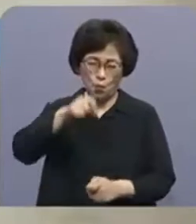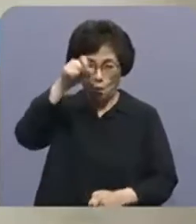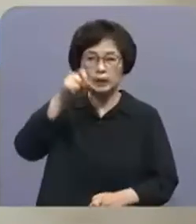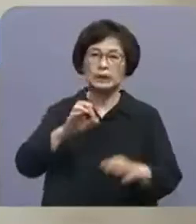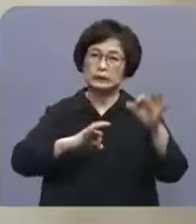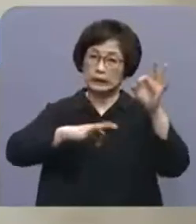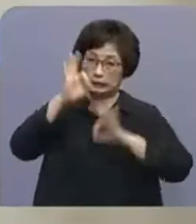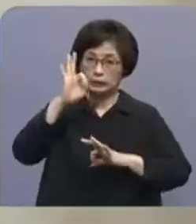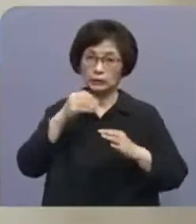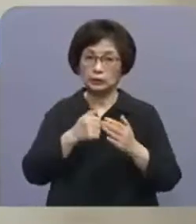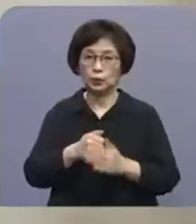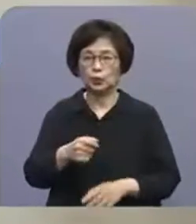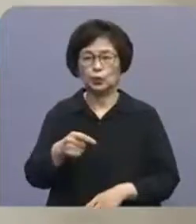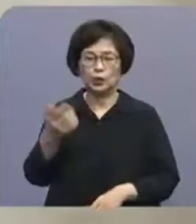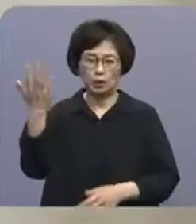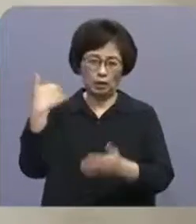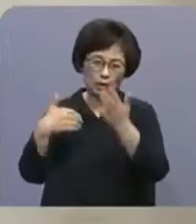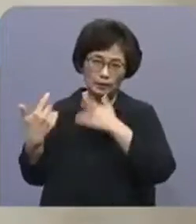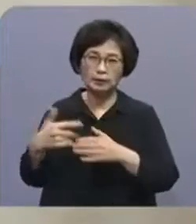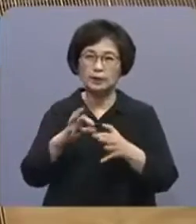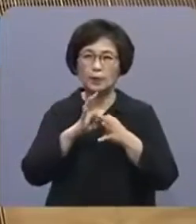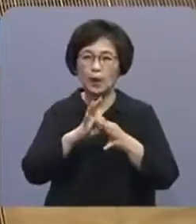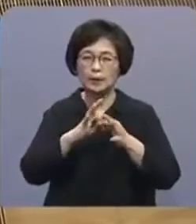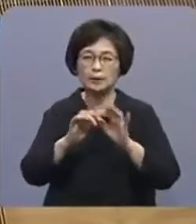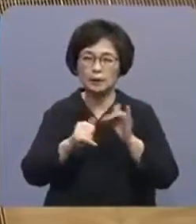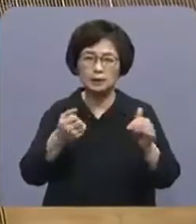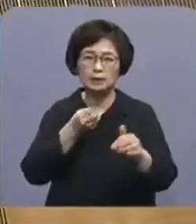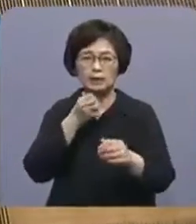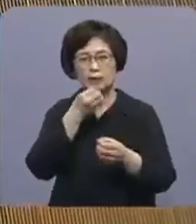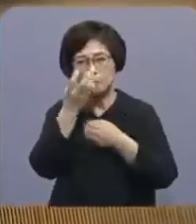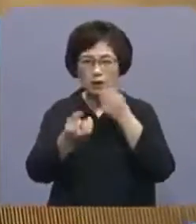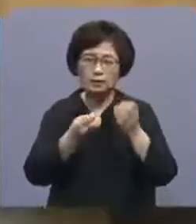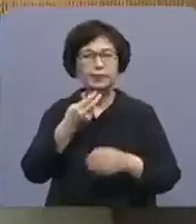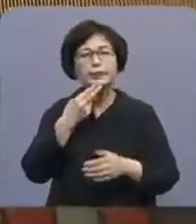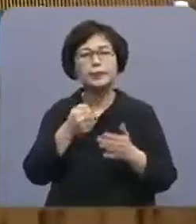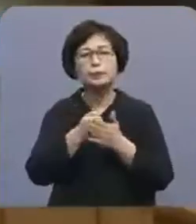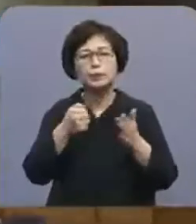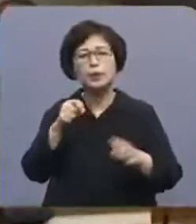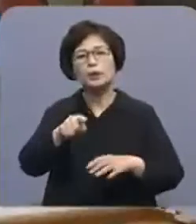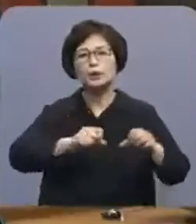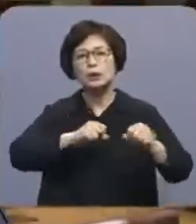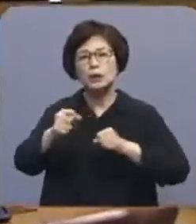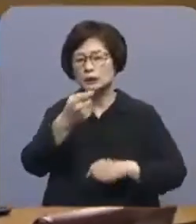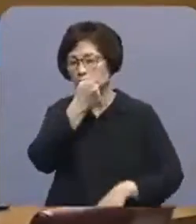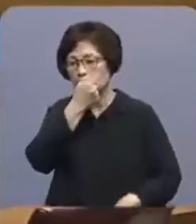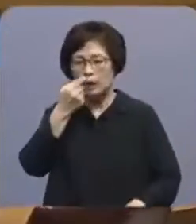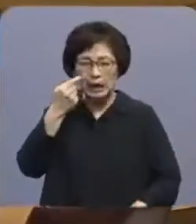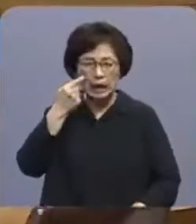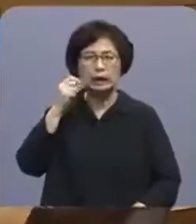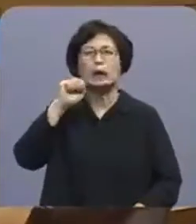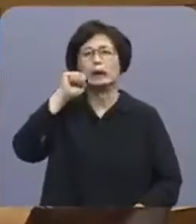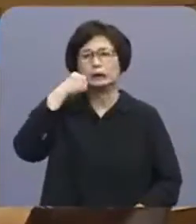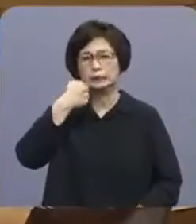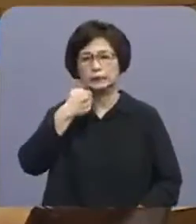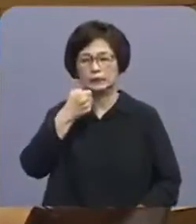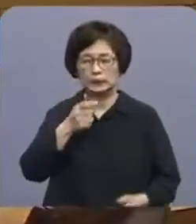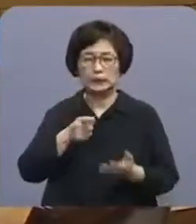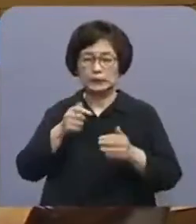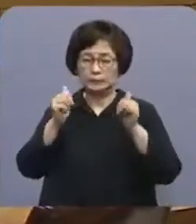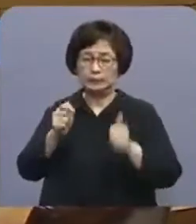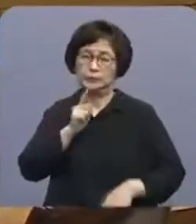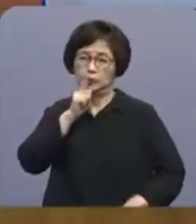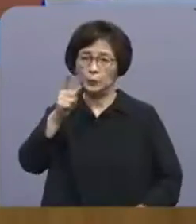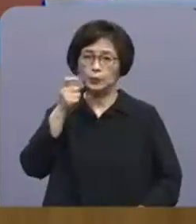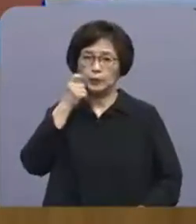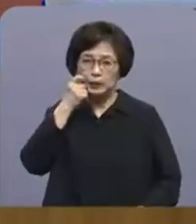사건들이고 또 그 당시 관련자들이 입을 열지 않기 때문에 그런 행위를 입증하기가 상당히 어려워서 청구를 못하는